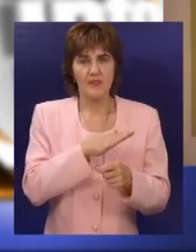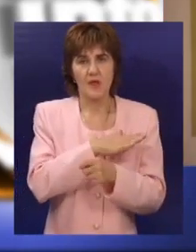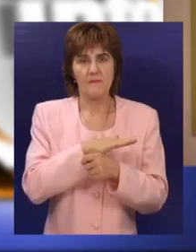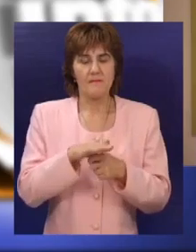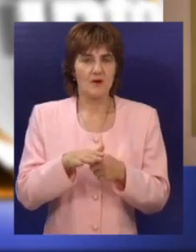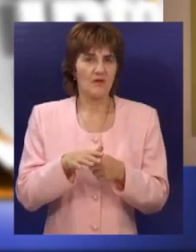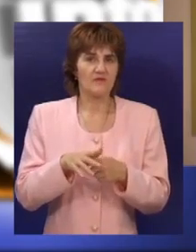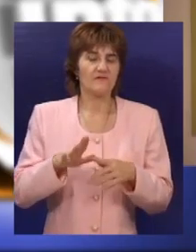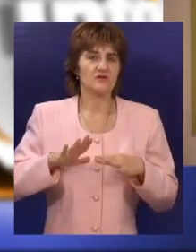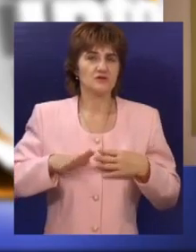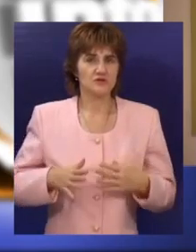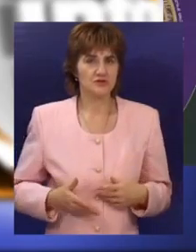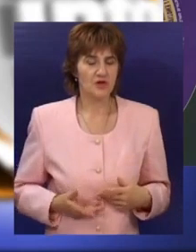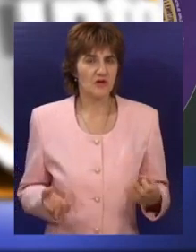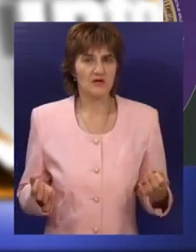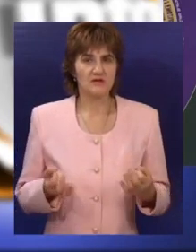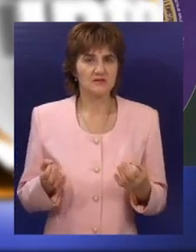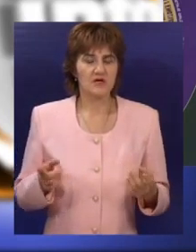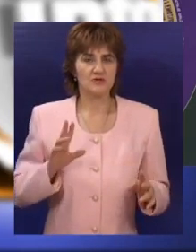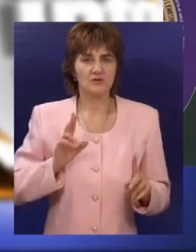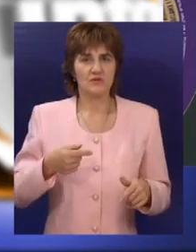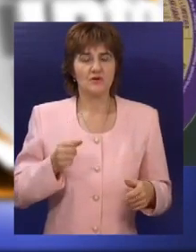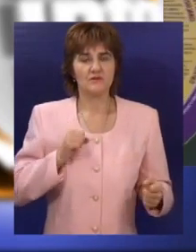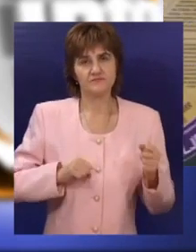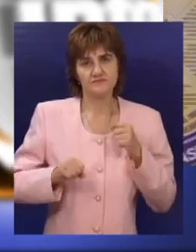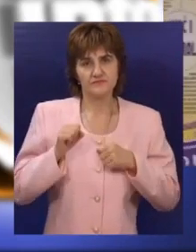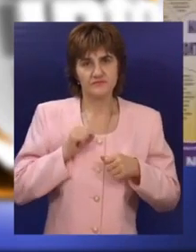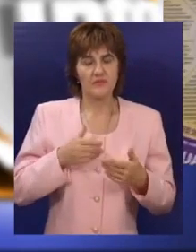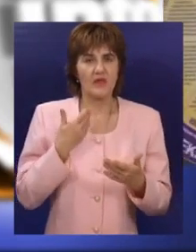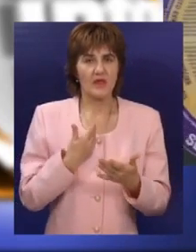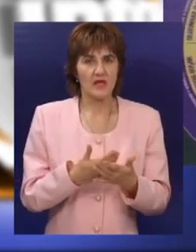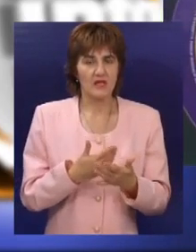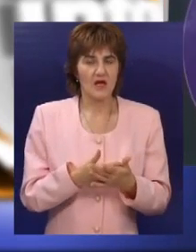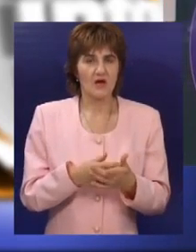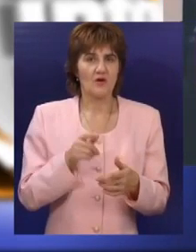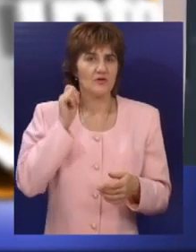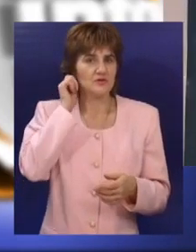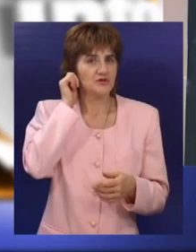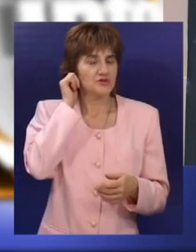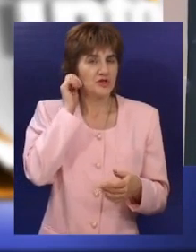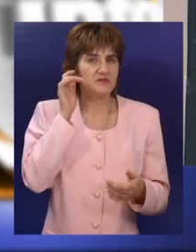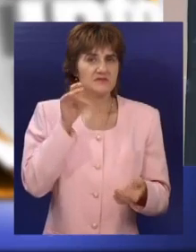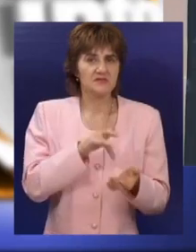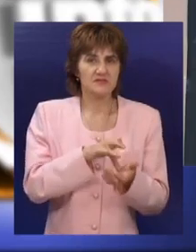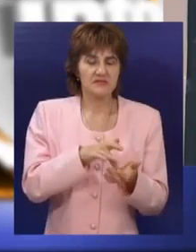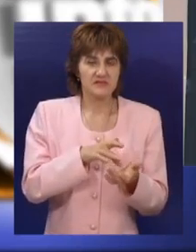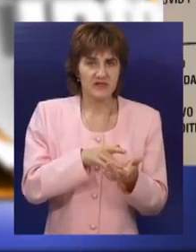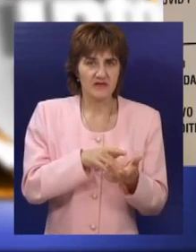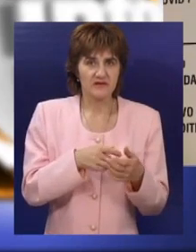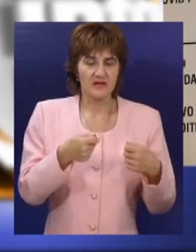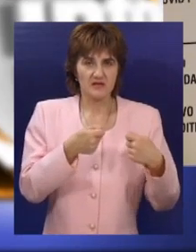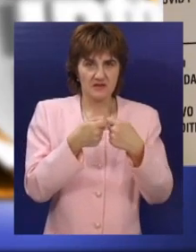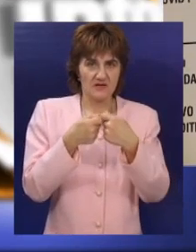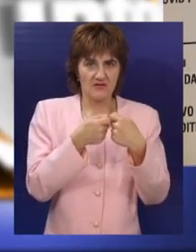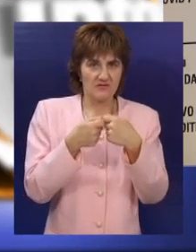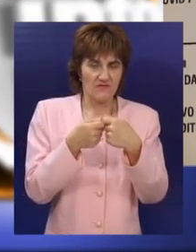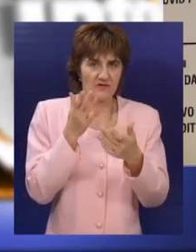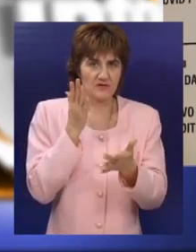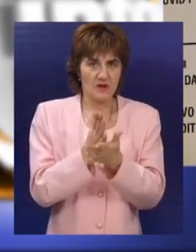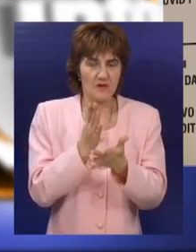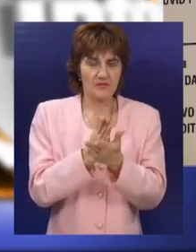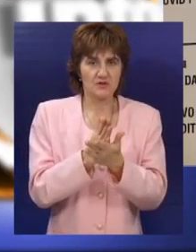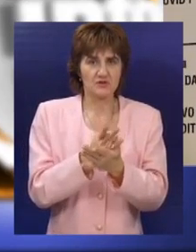aktivizma protiv nasilja nad ženama, umorne od proganjanja, u okviru koje će Autonomni ženski centar, Rekonstrukcija